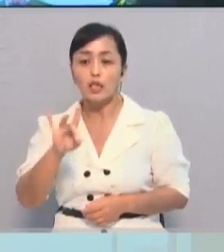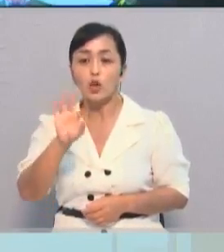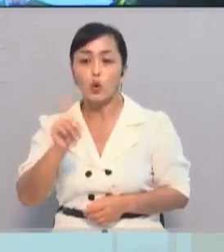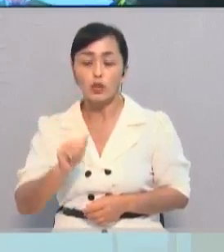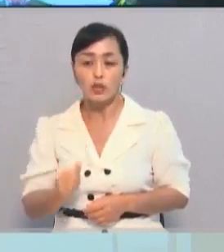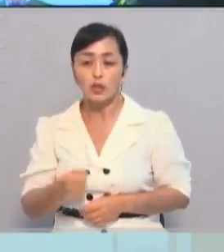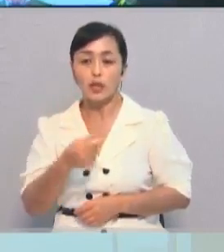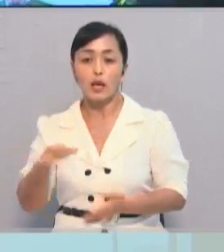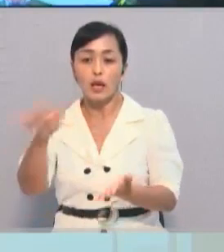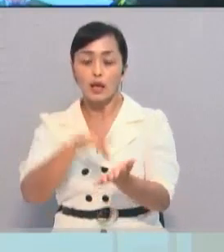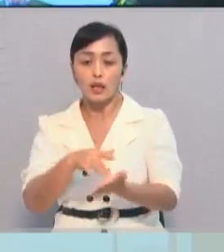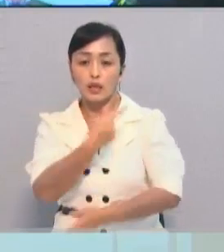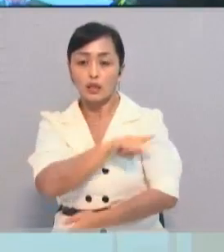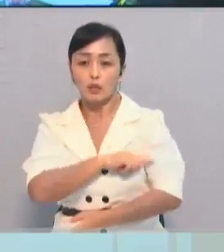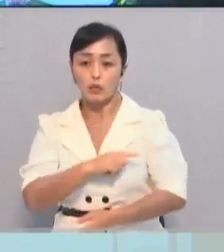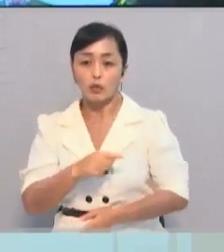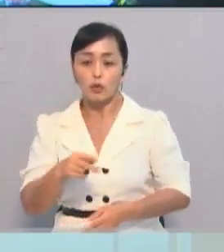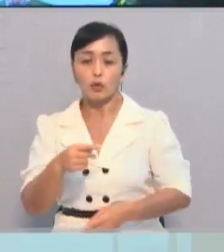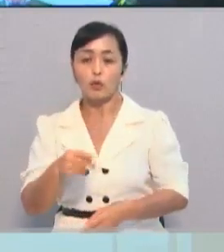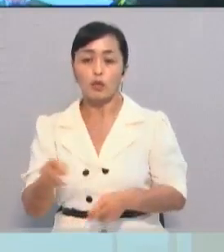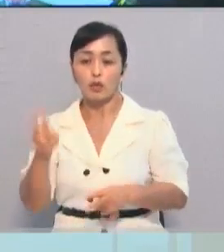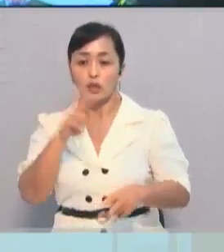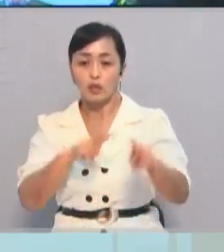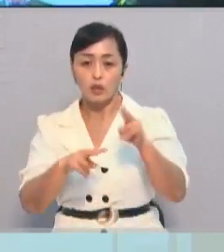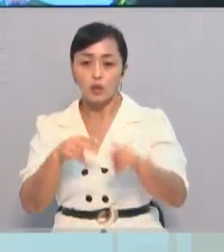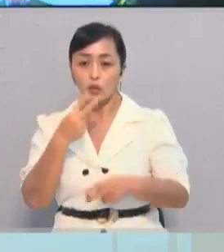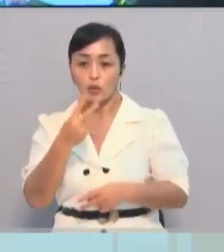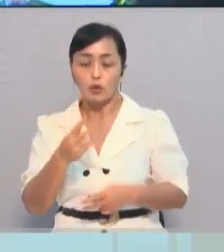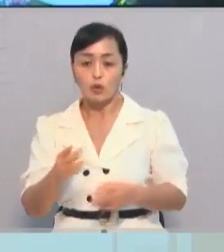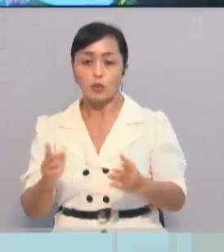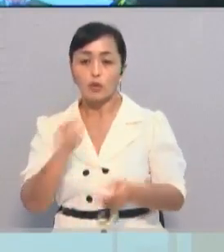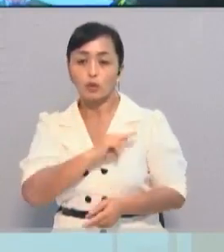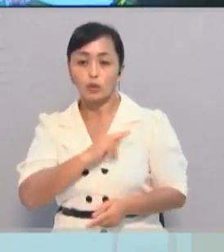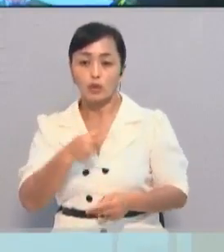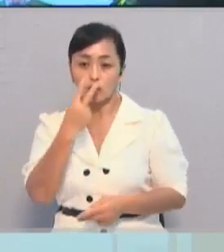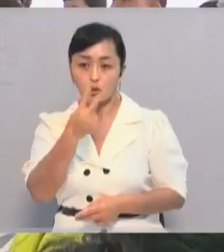Абзалова қаладағы емдеу мекемелерін аралап шығып, жұмысымен танысты.